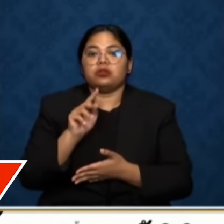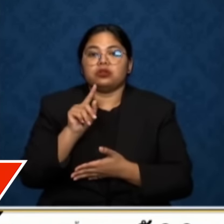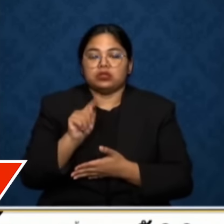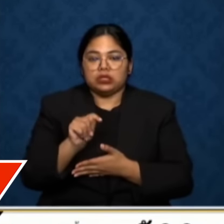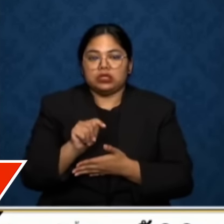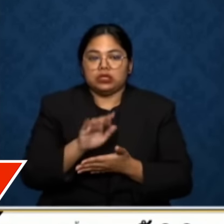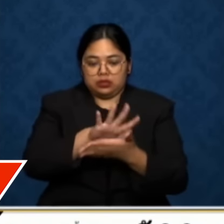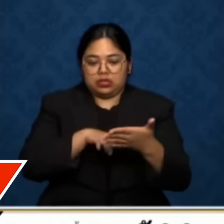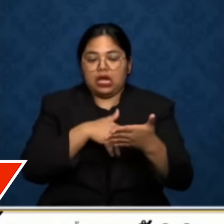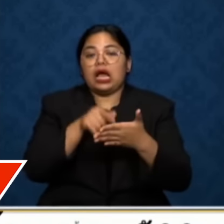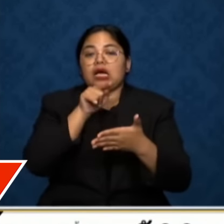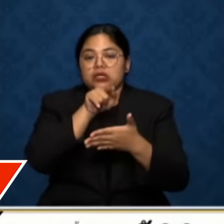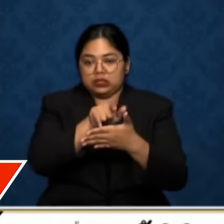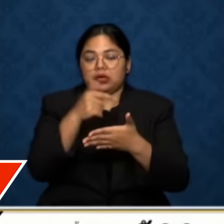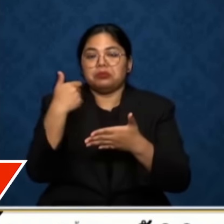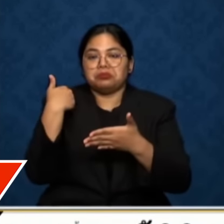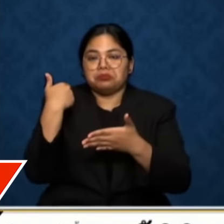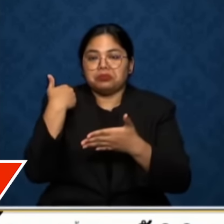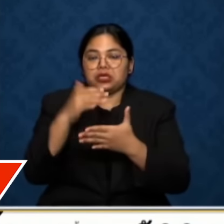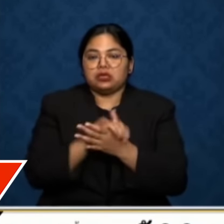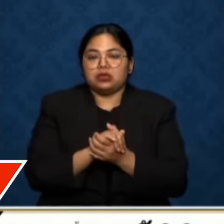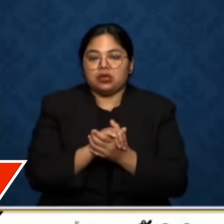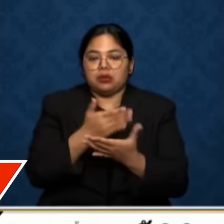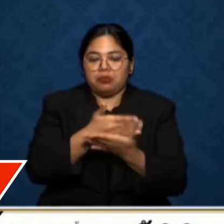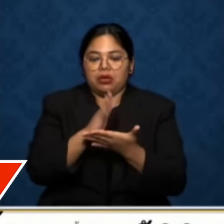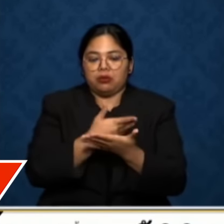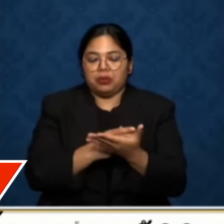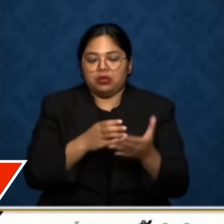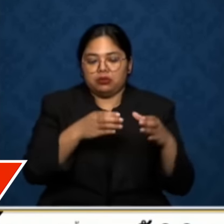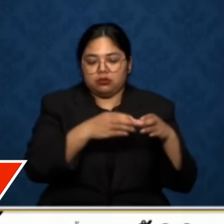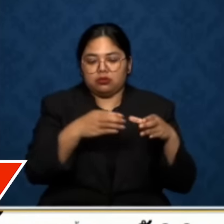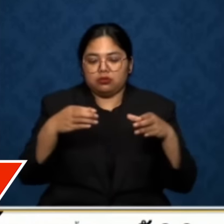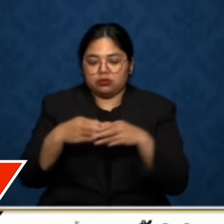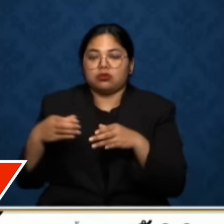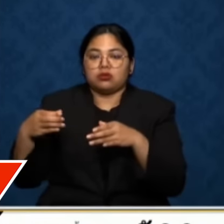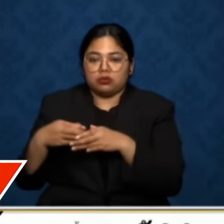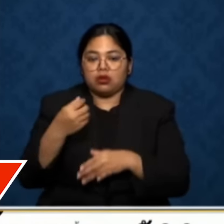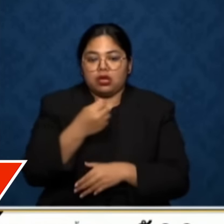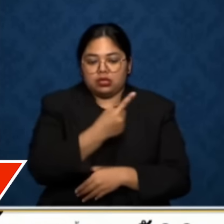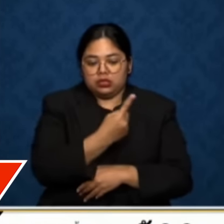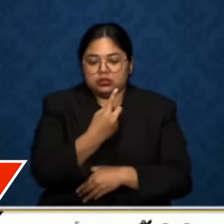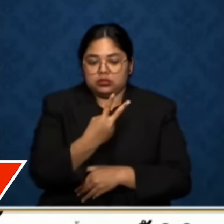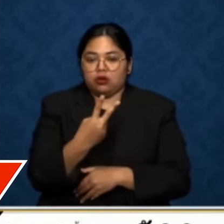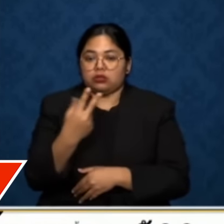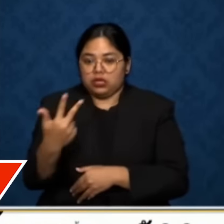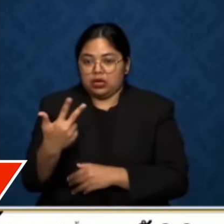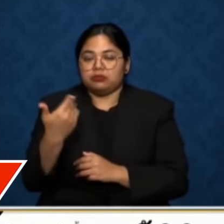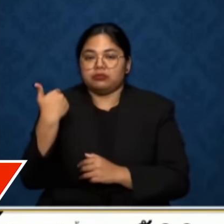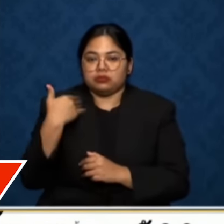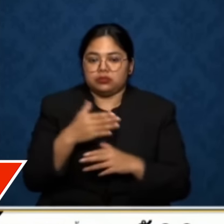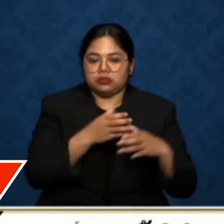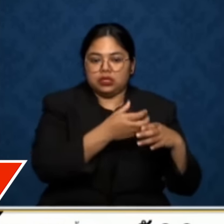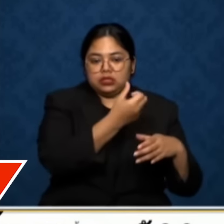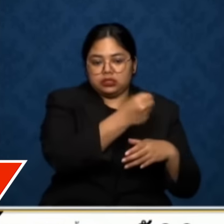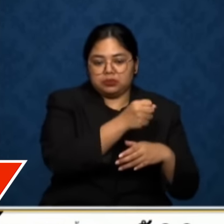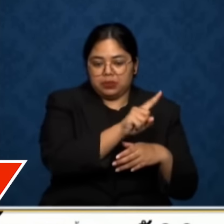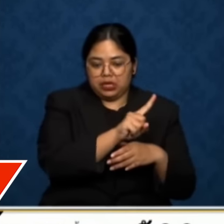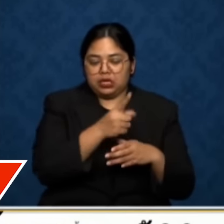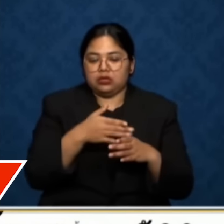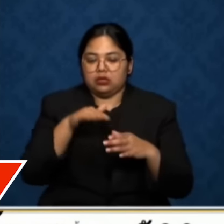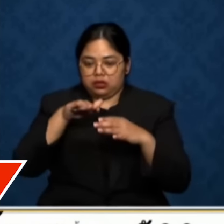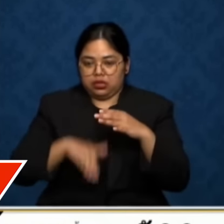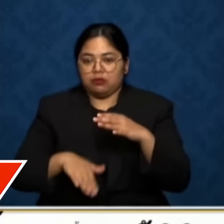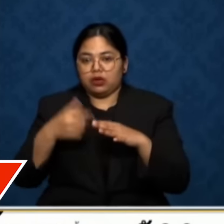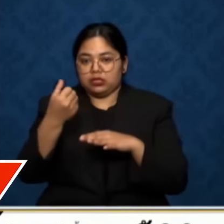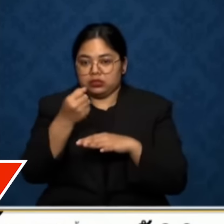ายแบ่งคนไข้เป็น3กลุ่มแบ่งผู้สูงอายุเป็น3กลุ่ม1 2 3 1คือเกิน11 2กับ3คือต่ำกว่า